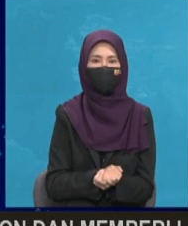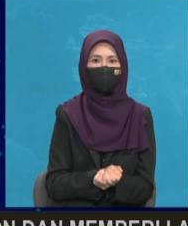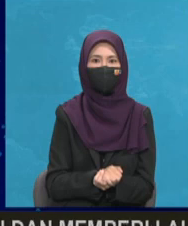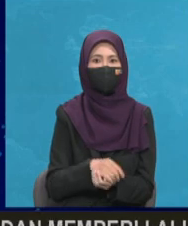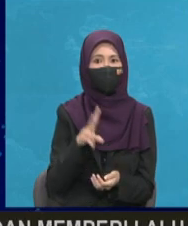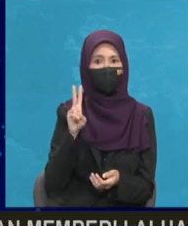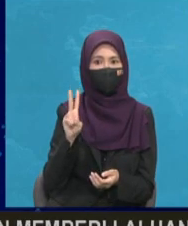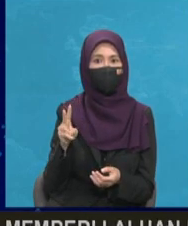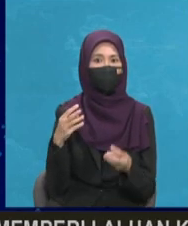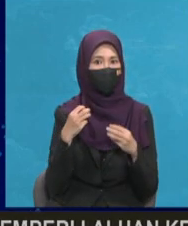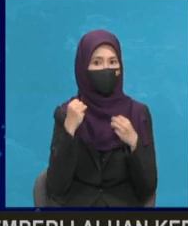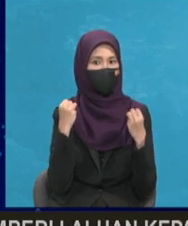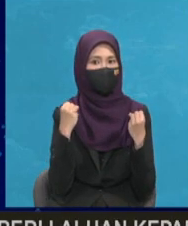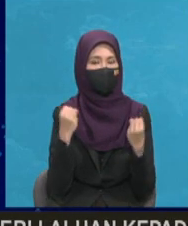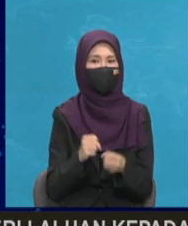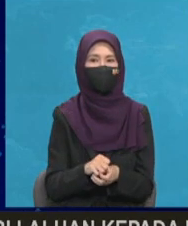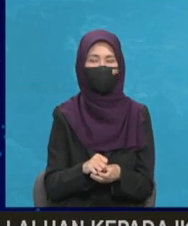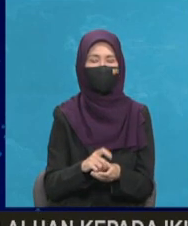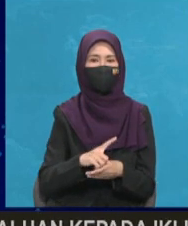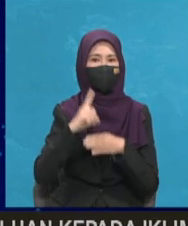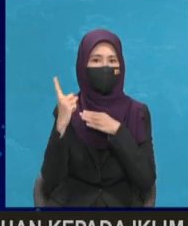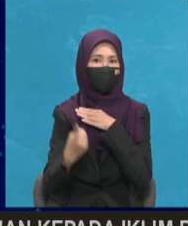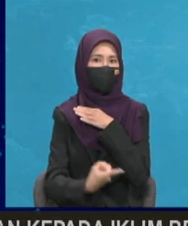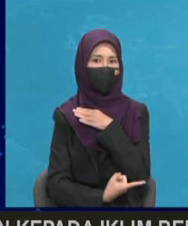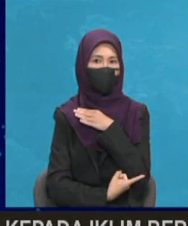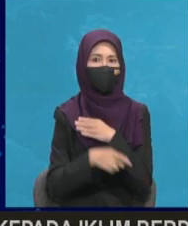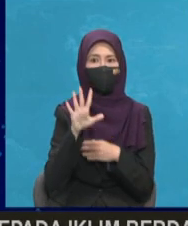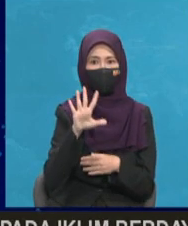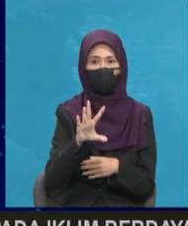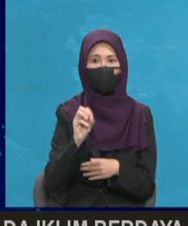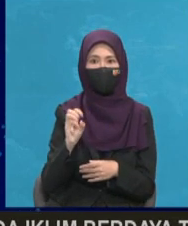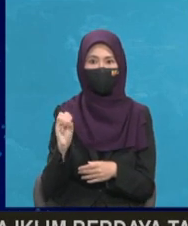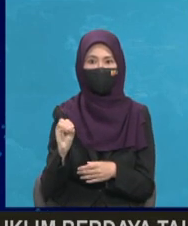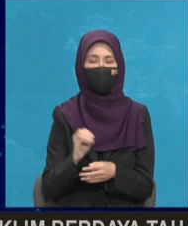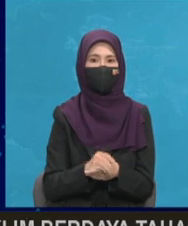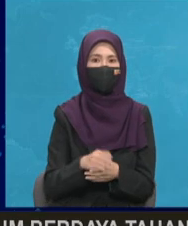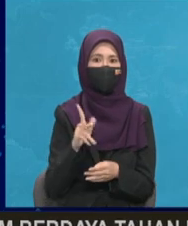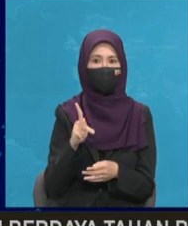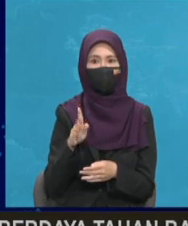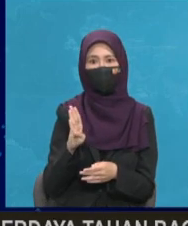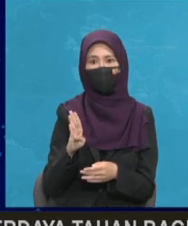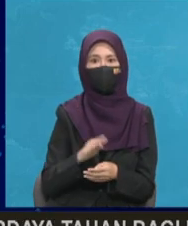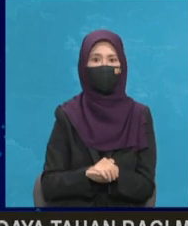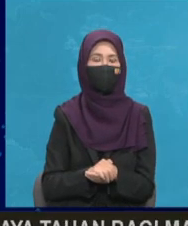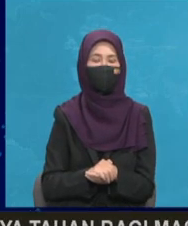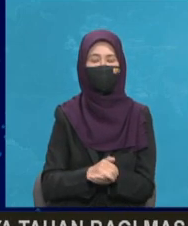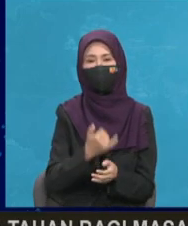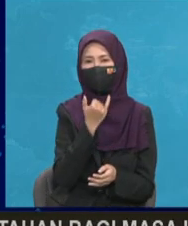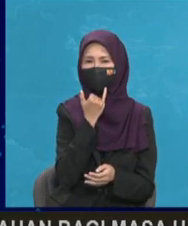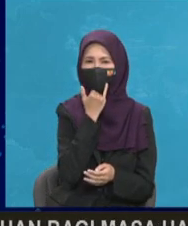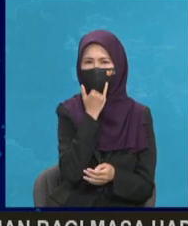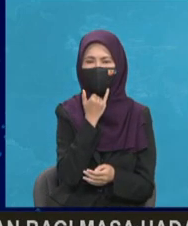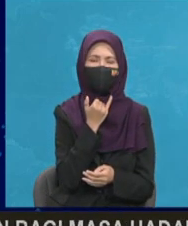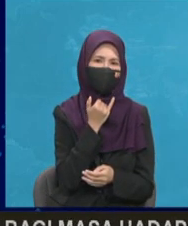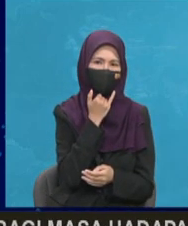G2 Bos Serikat masing-masing di kompor 500 Ringgit oleh bagian Pukat kost-an coba Thunder flight karena menyalahi atau